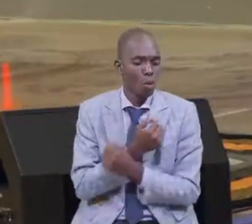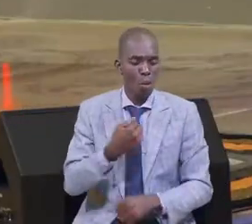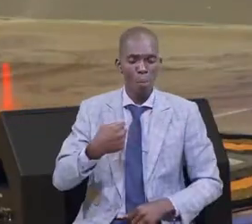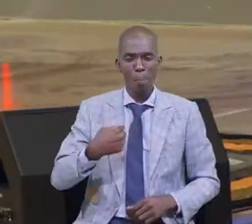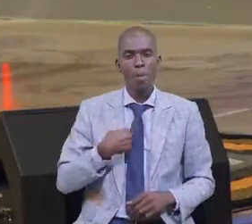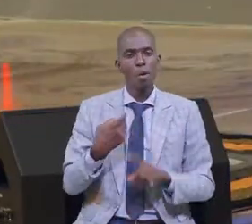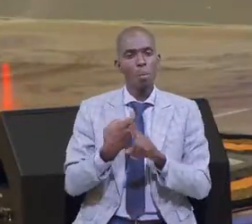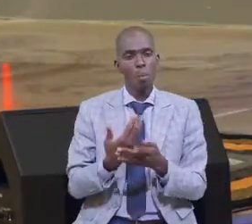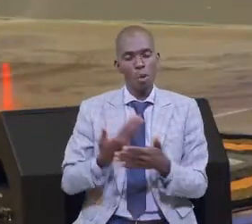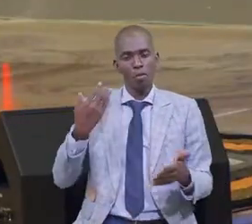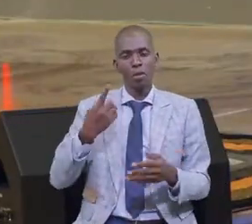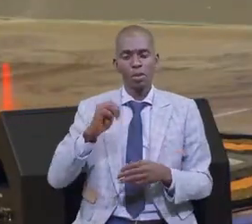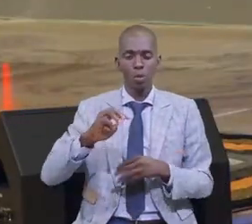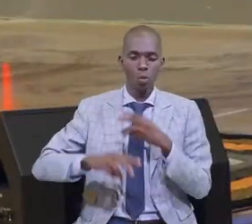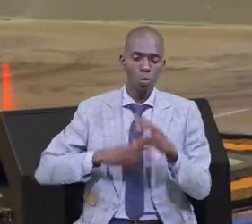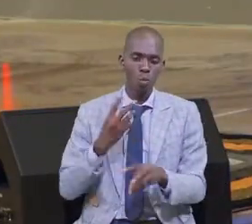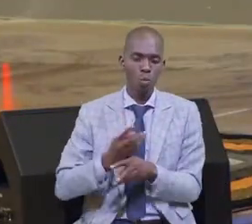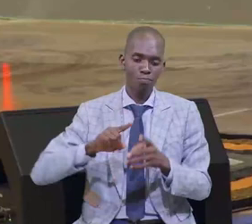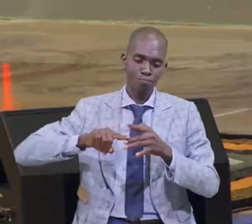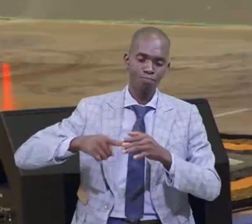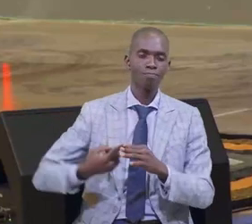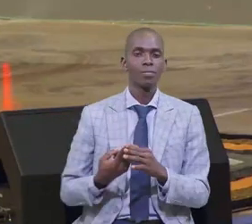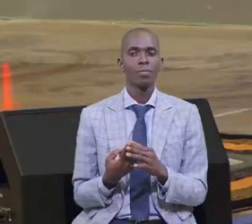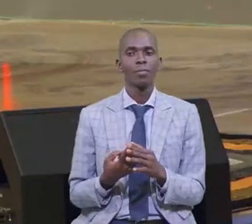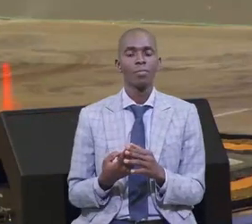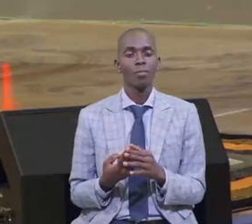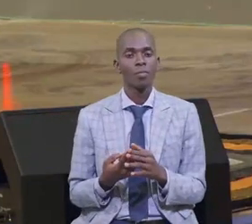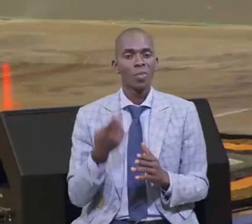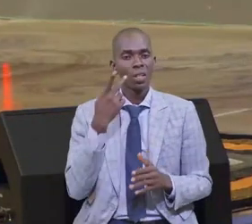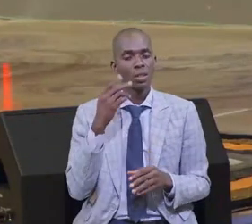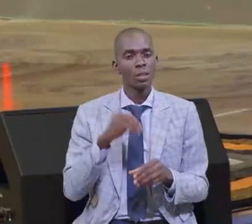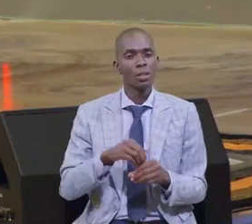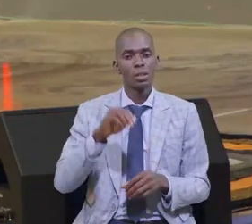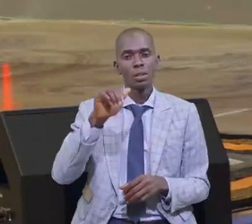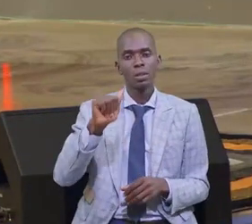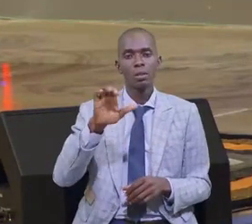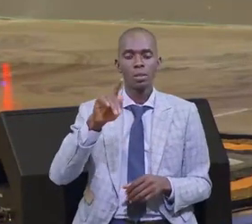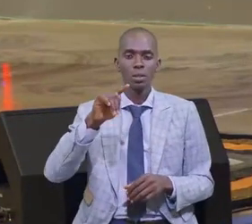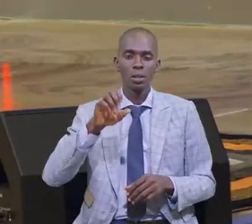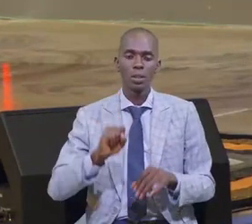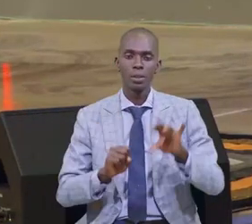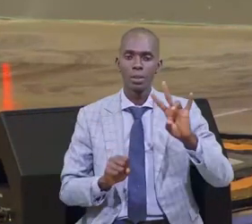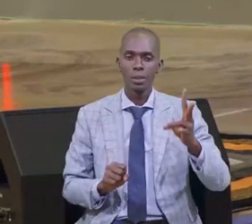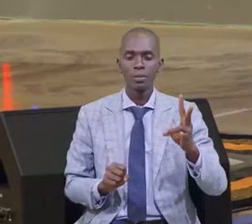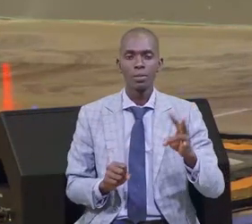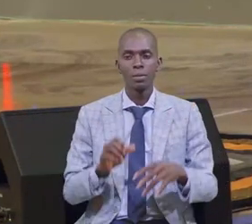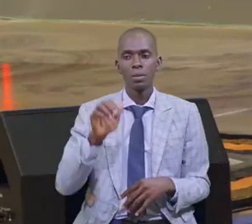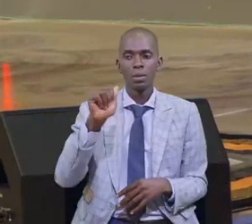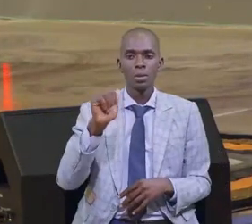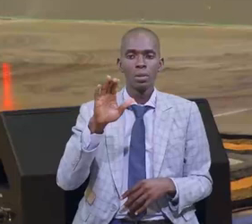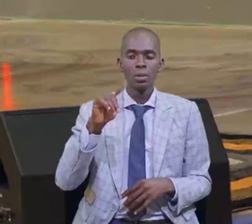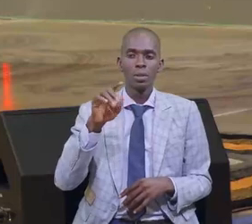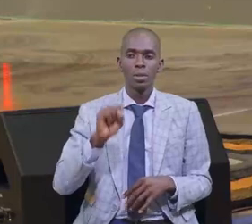aimé avant la fondation du monde. Allons aux Actes des Apôtres.